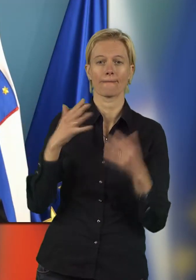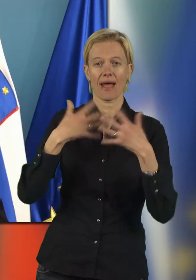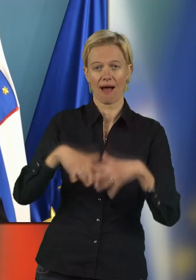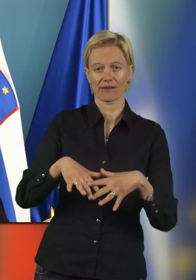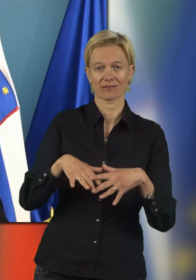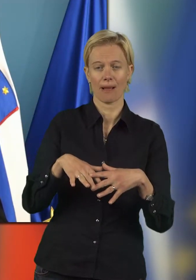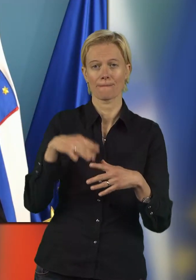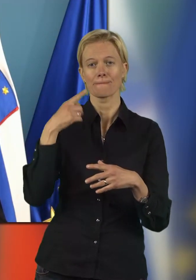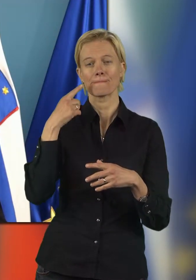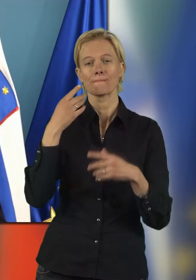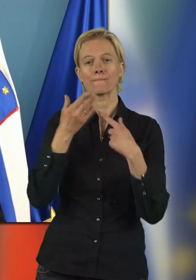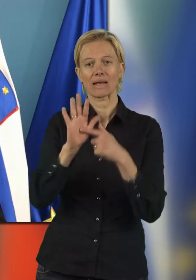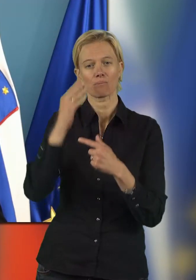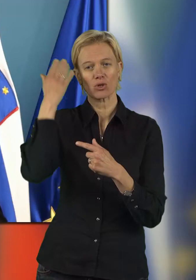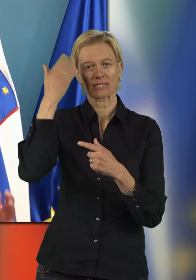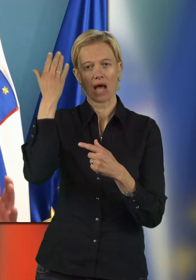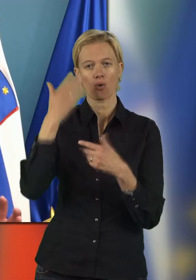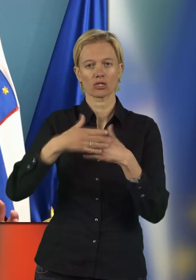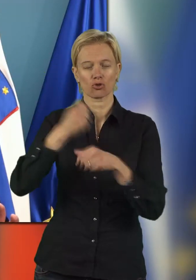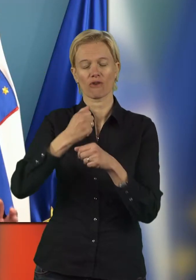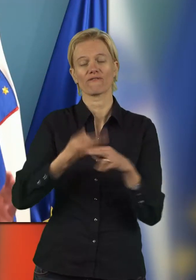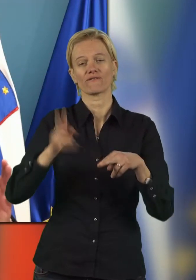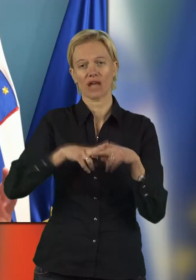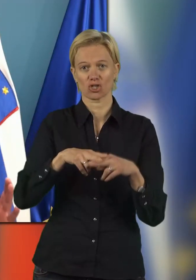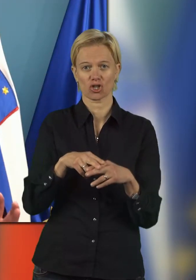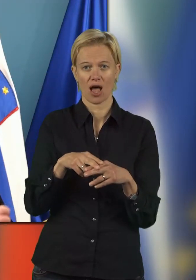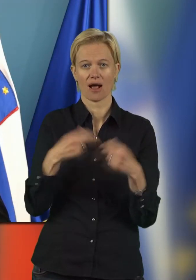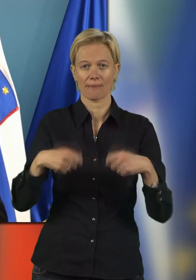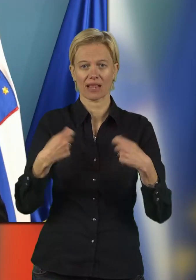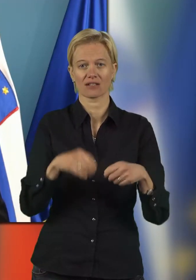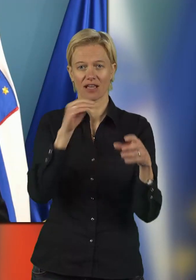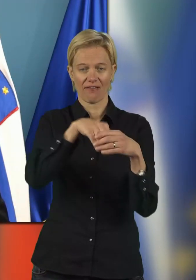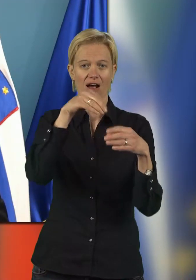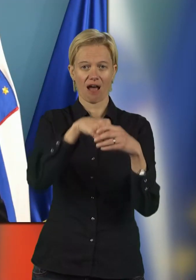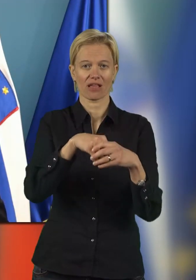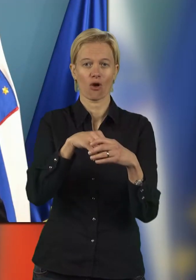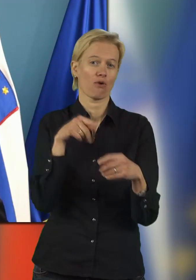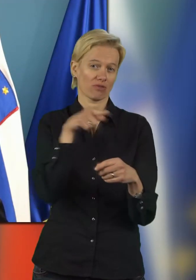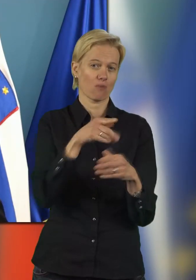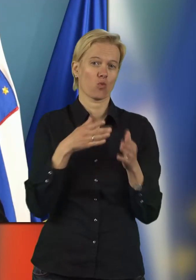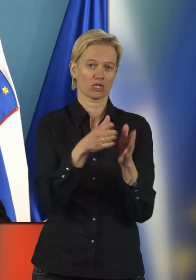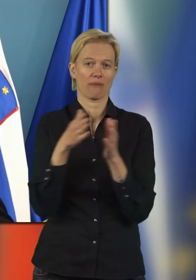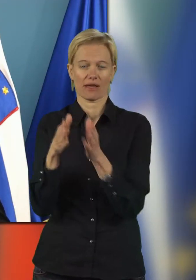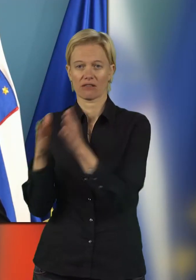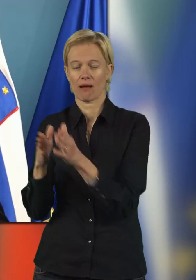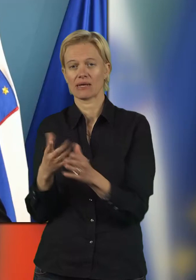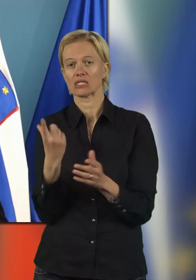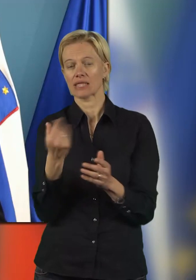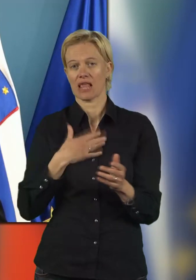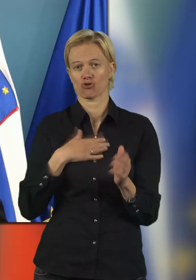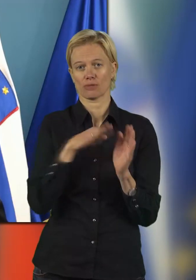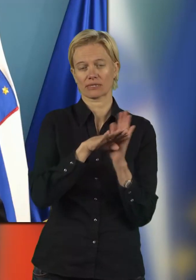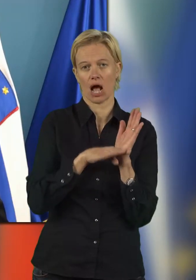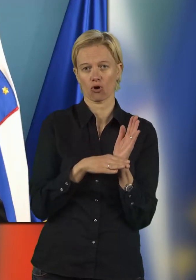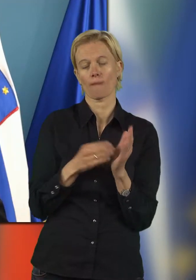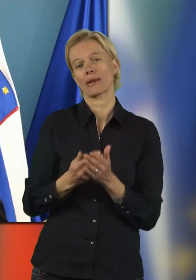sam Junckerjev mehanizem predpostavlja torej sodelovanje večjih kapitalskih vlagateljev in temu